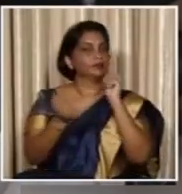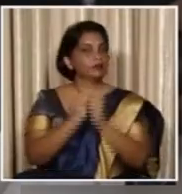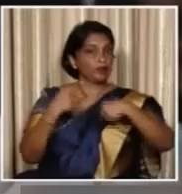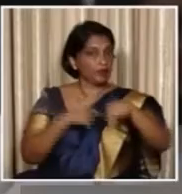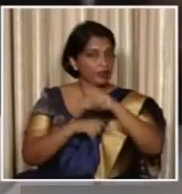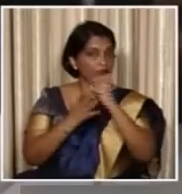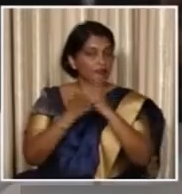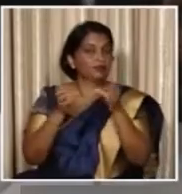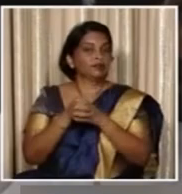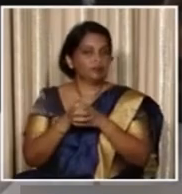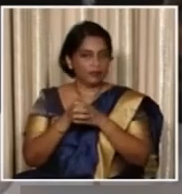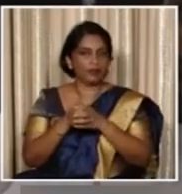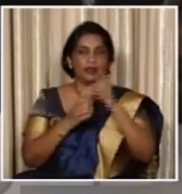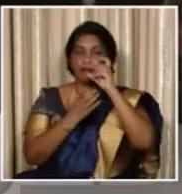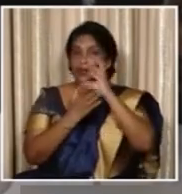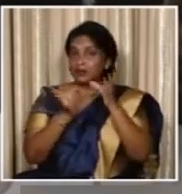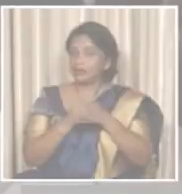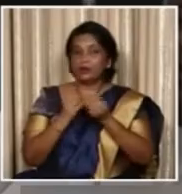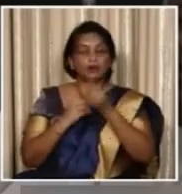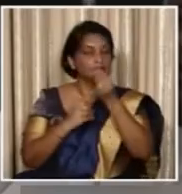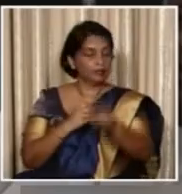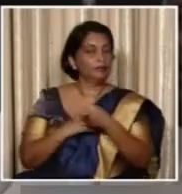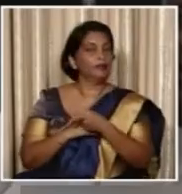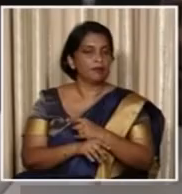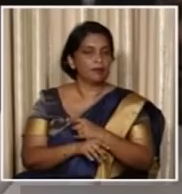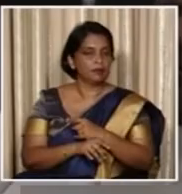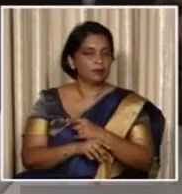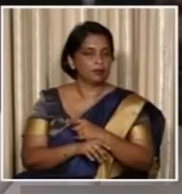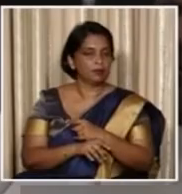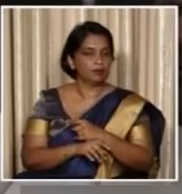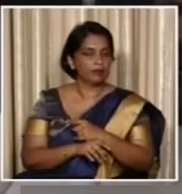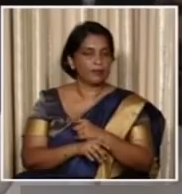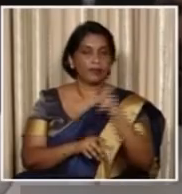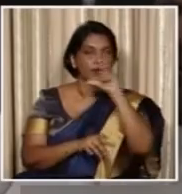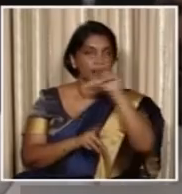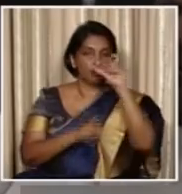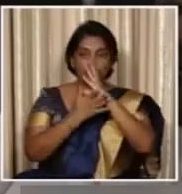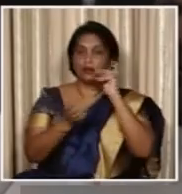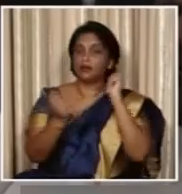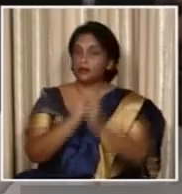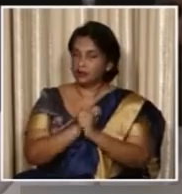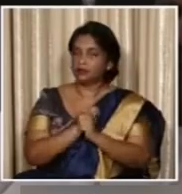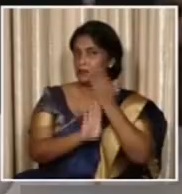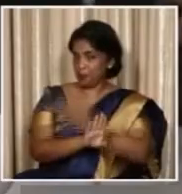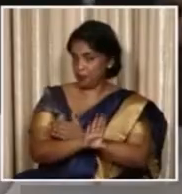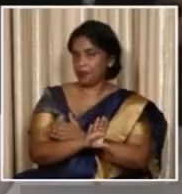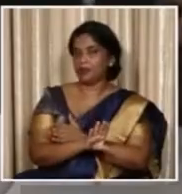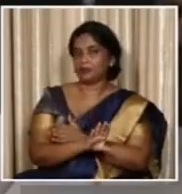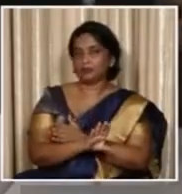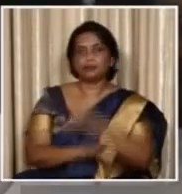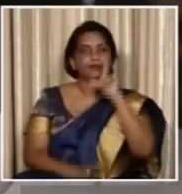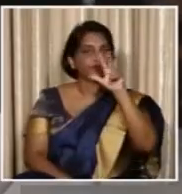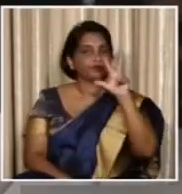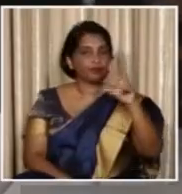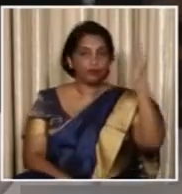විවස්සාවේ තින්නේ. ඒතර විවස්සාදායක ස්වභාවට දුන්නේ මීට පෙර 17 වෙනි සංශෝධනයේ ඉඳලා පරිණාමය වීමට පෙර 78